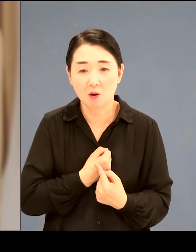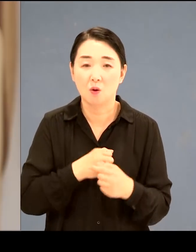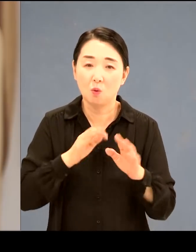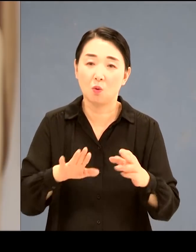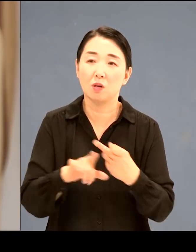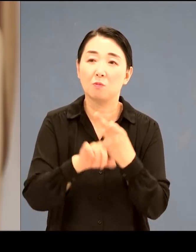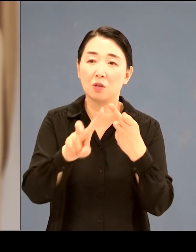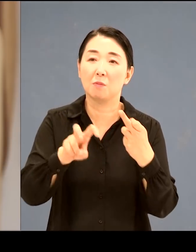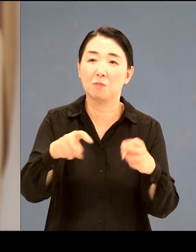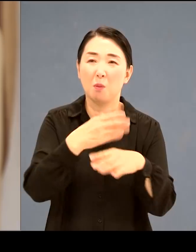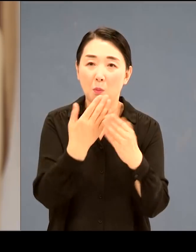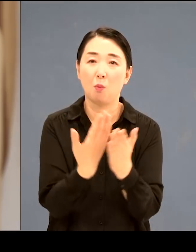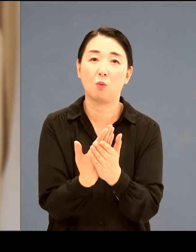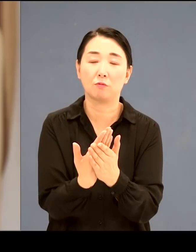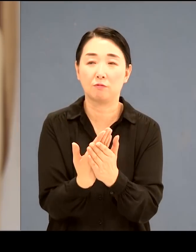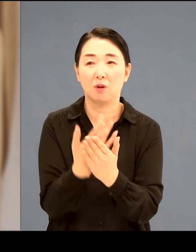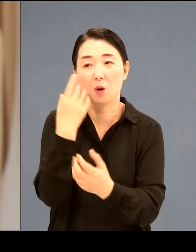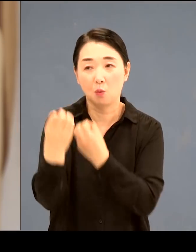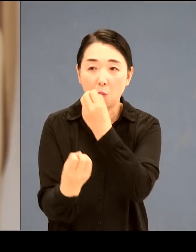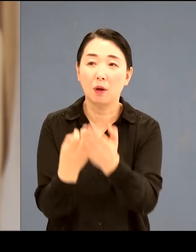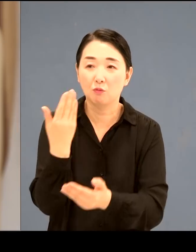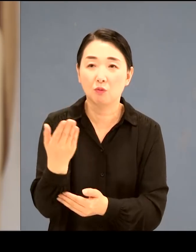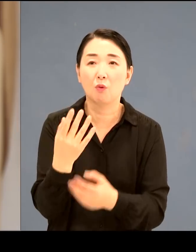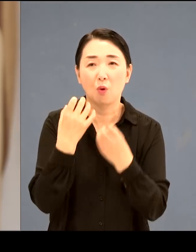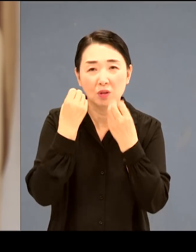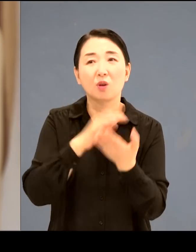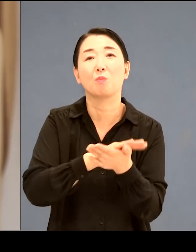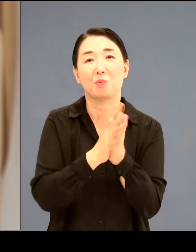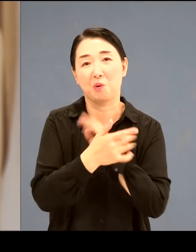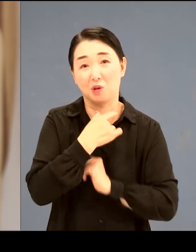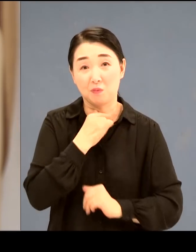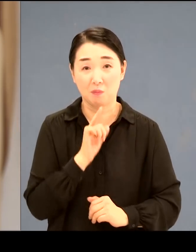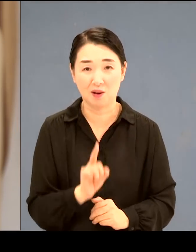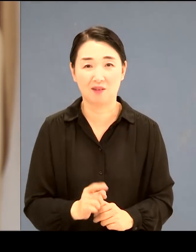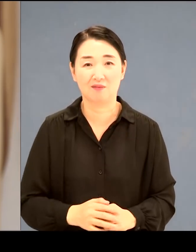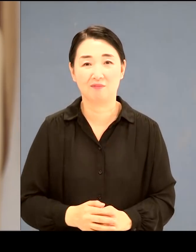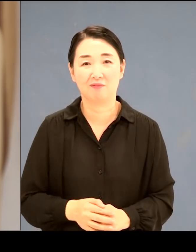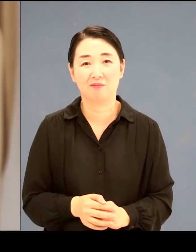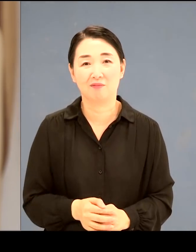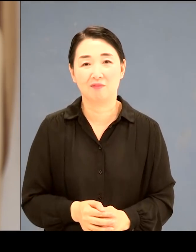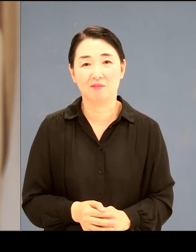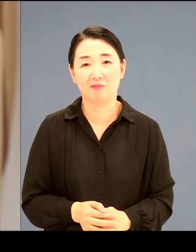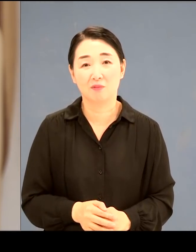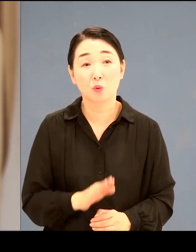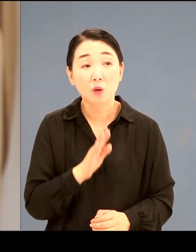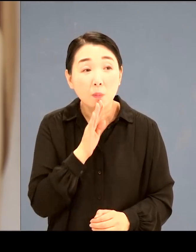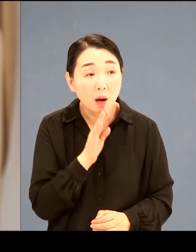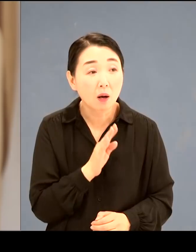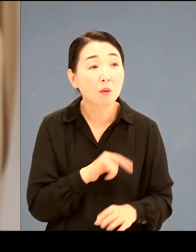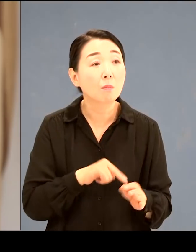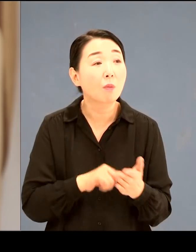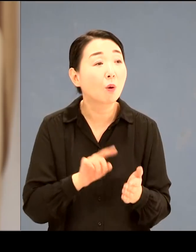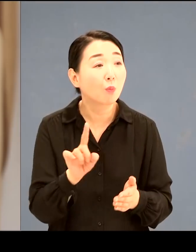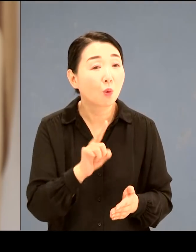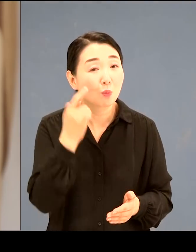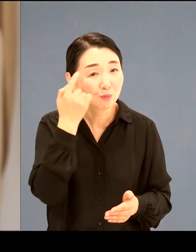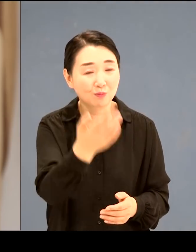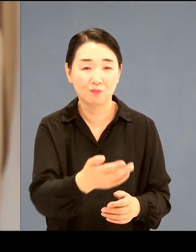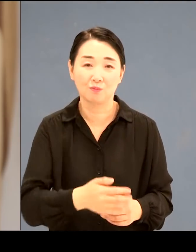오늘 다 제하고 새로워지고 싶다. 어머. 그렇게 얘기를 하더라고요. 그래서 그래 그게 무슨 마음이니